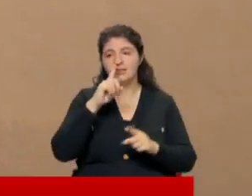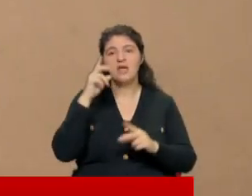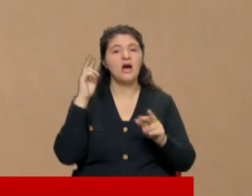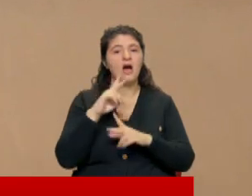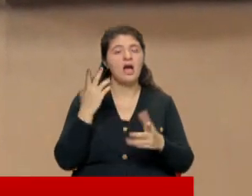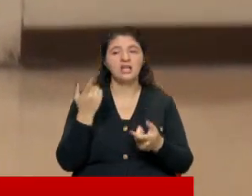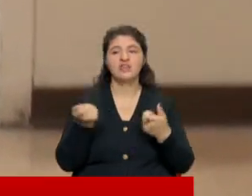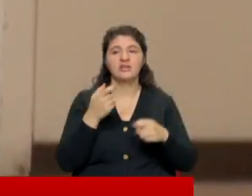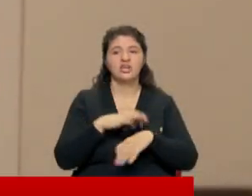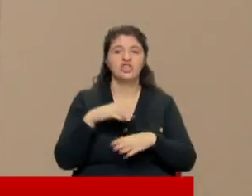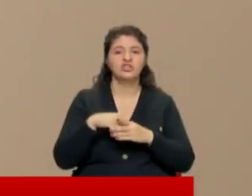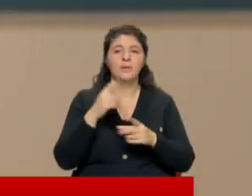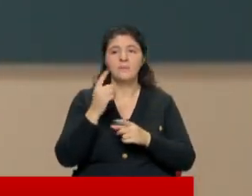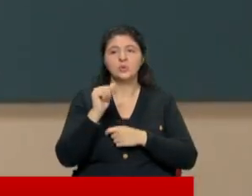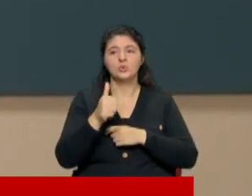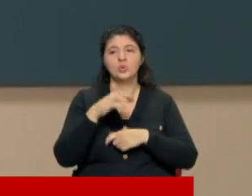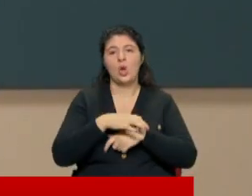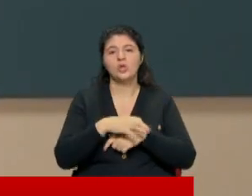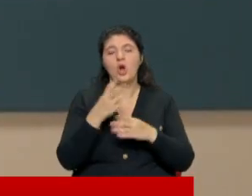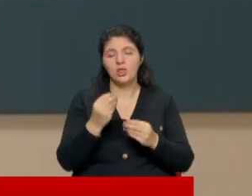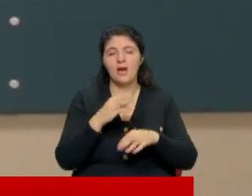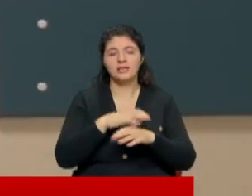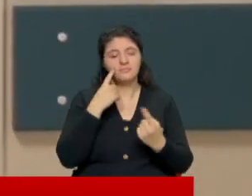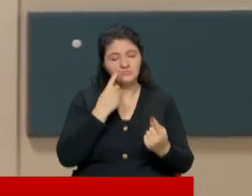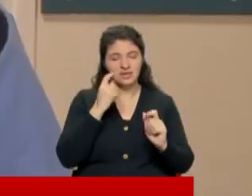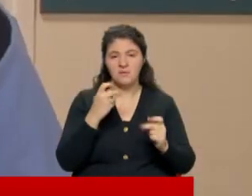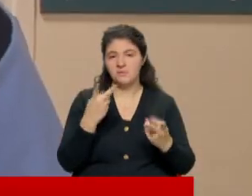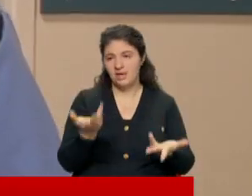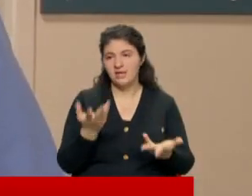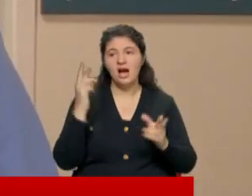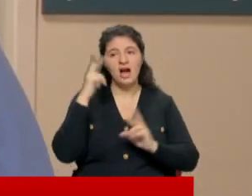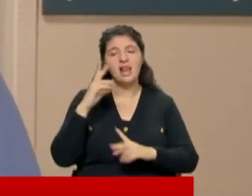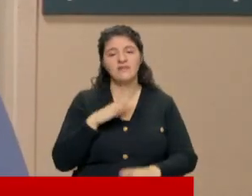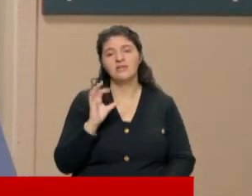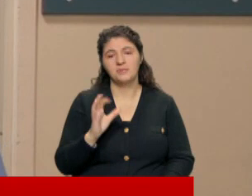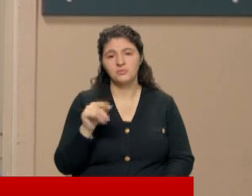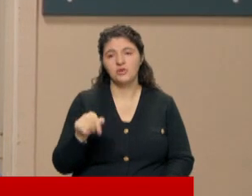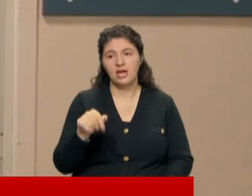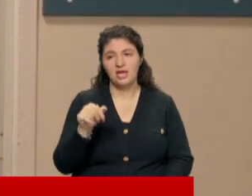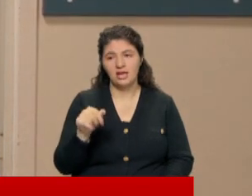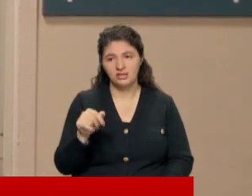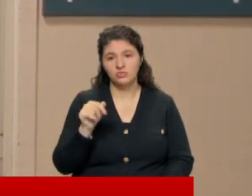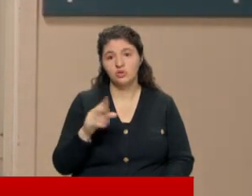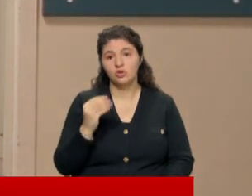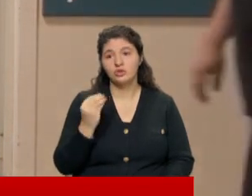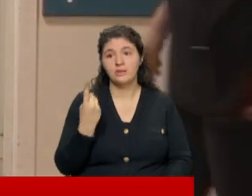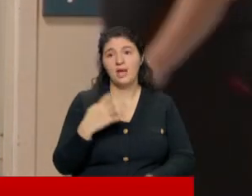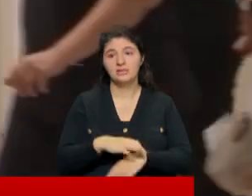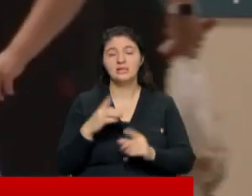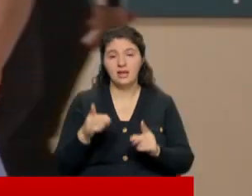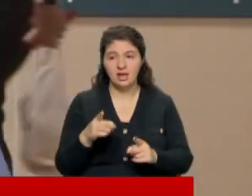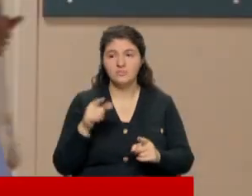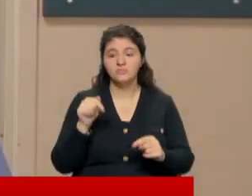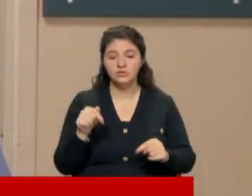tek hayali çalıştığı hastanede bir gün doktor olup hastaları iyileştirebilmek Hayallerim Var tabii ki de buraya Burası çok güzel bir hastane